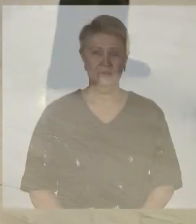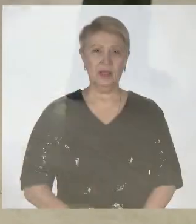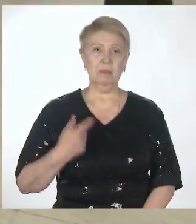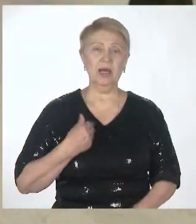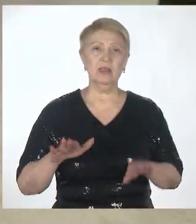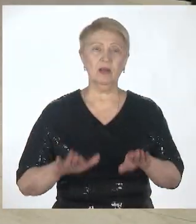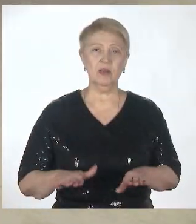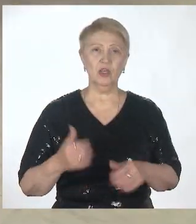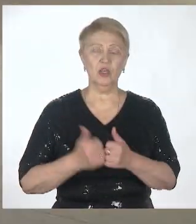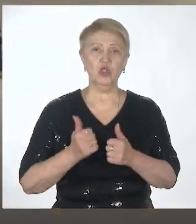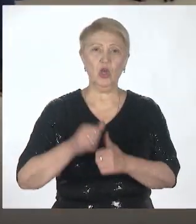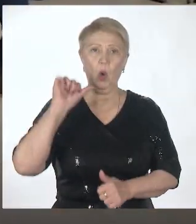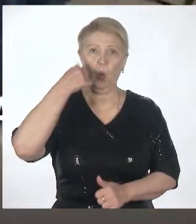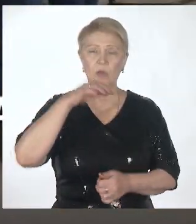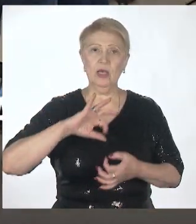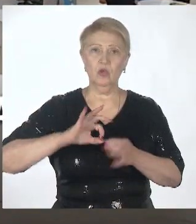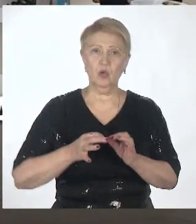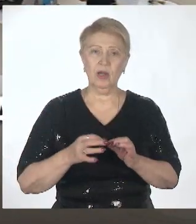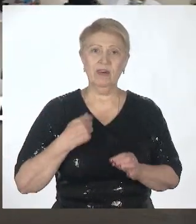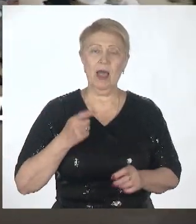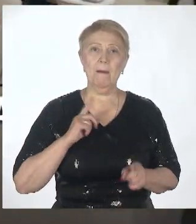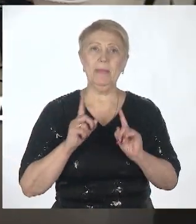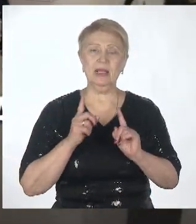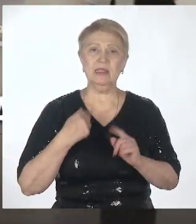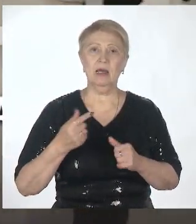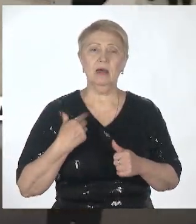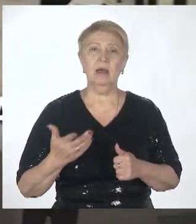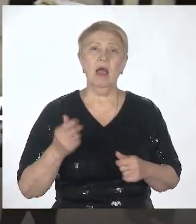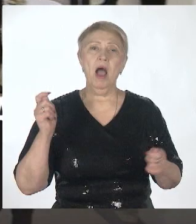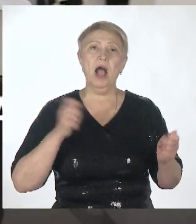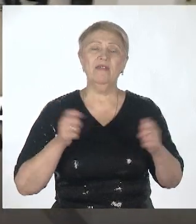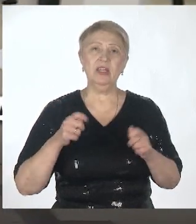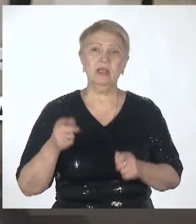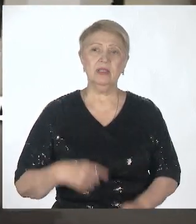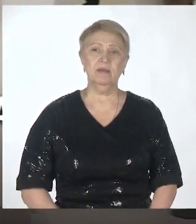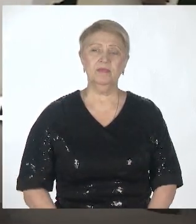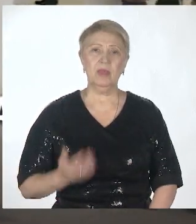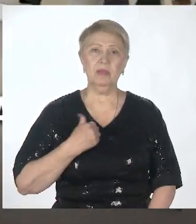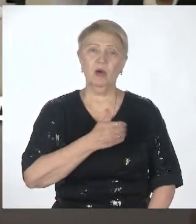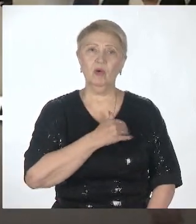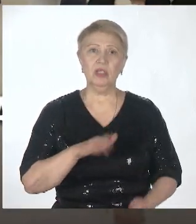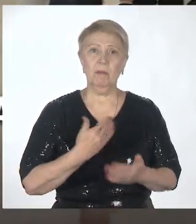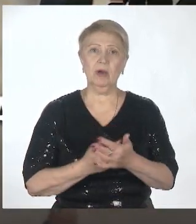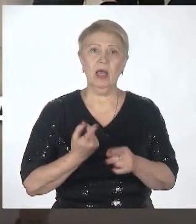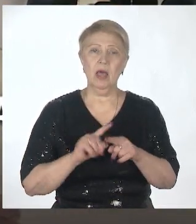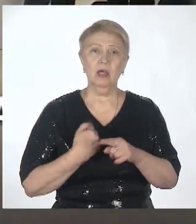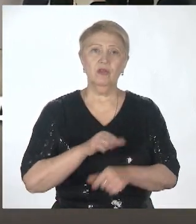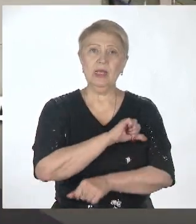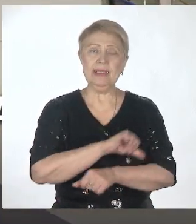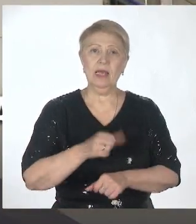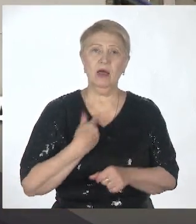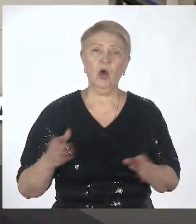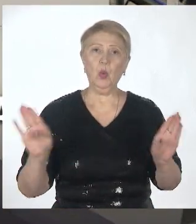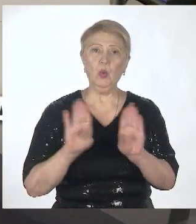находимся на ежегодной итоговой пресс-конференции президента на Манежной площади. Мне хочется показать вам эту закулисную жизнь, какие-то